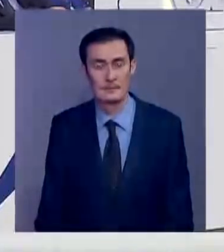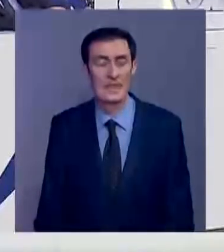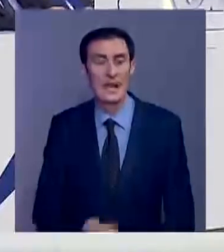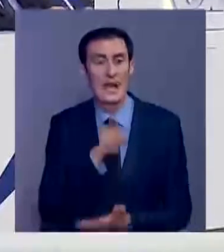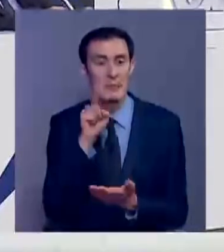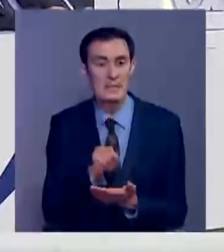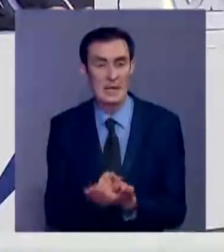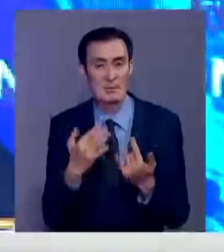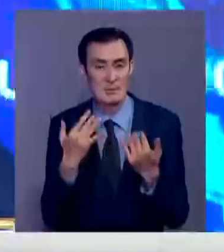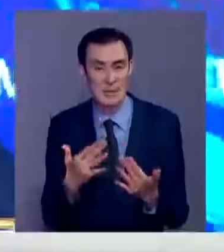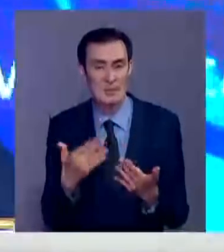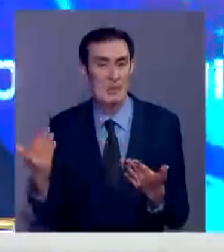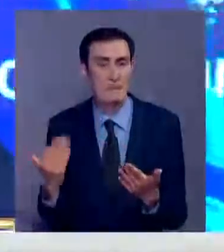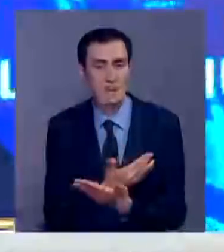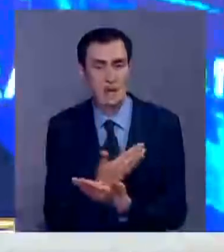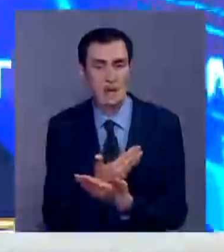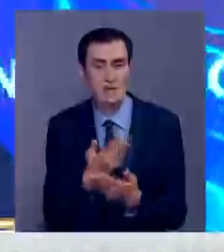Обязательным условием пересмотра